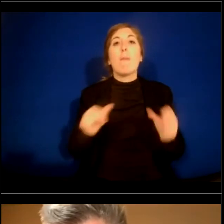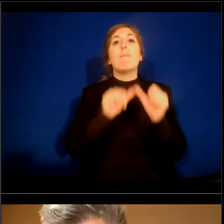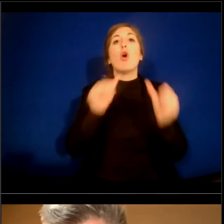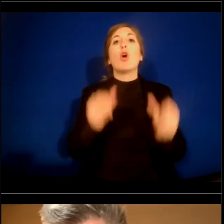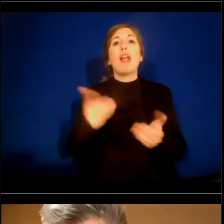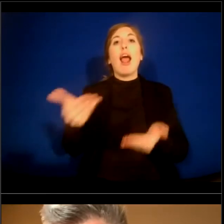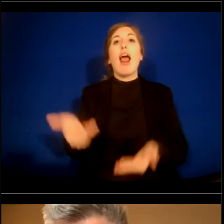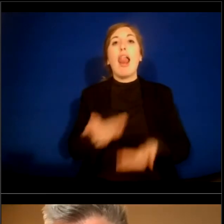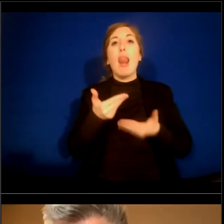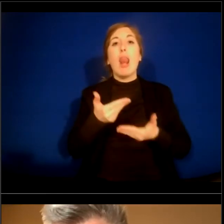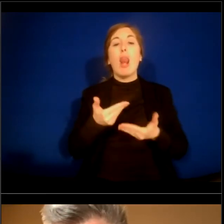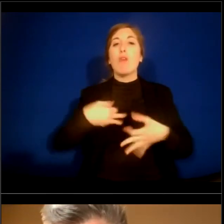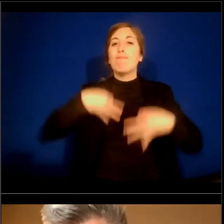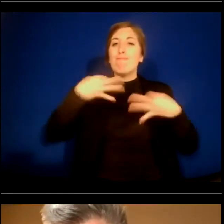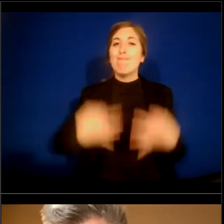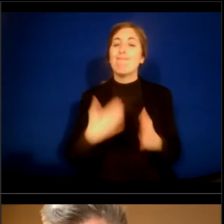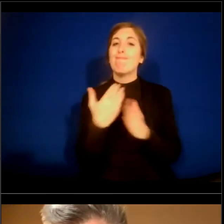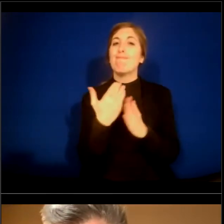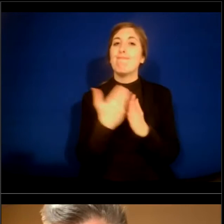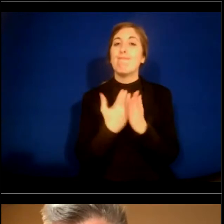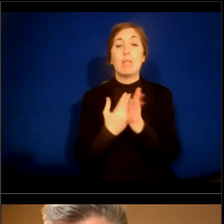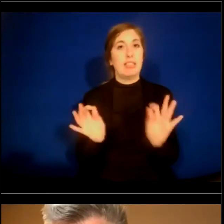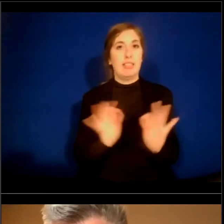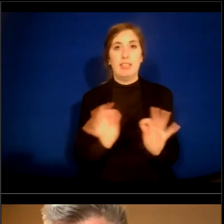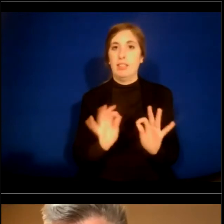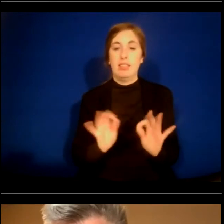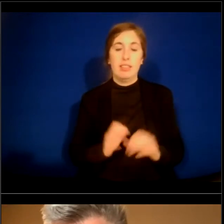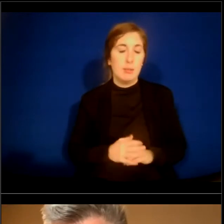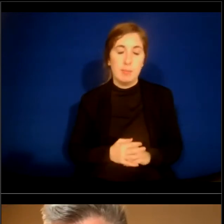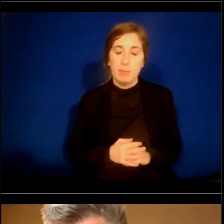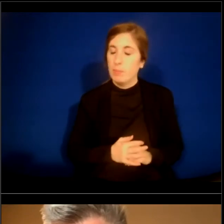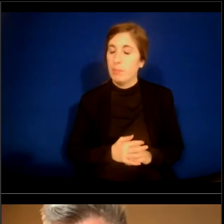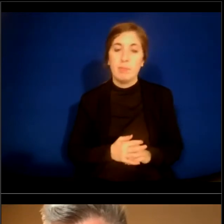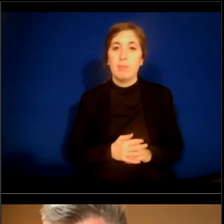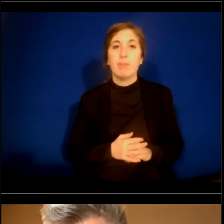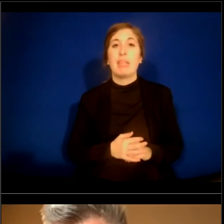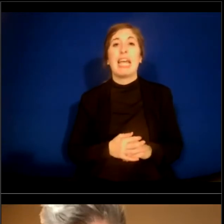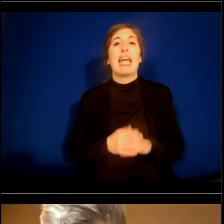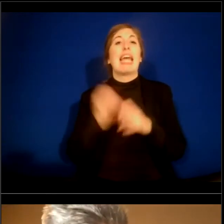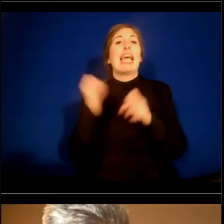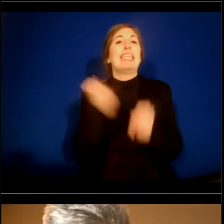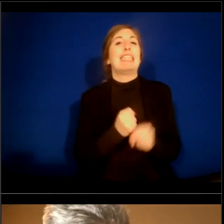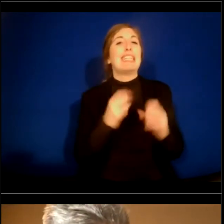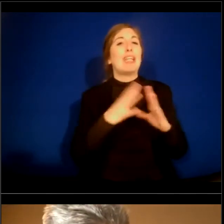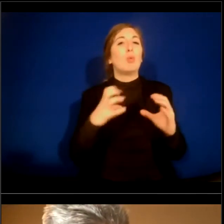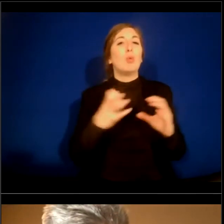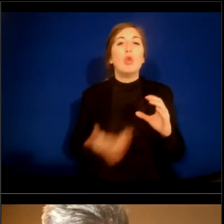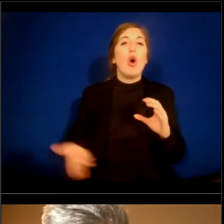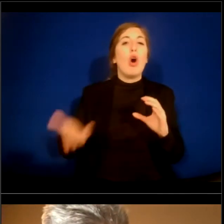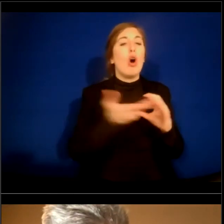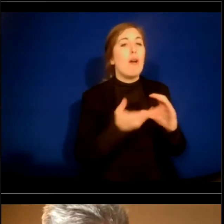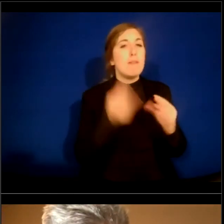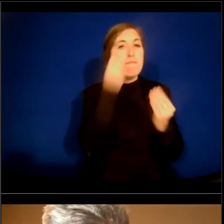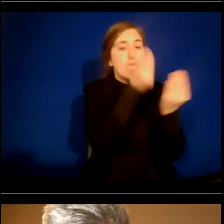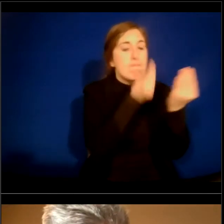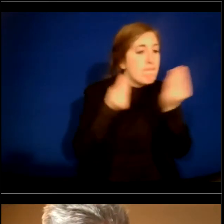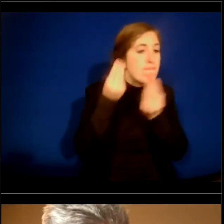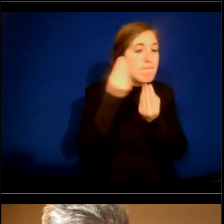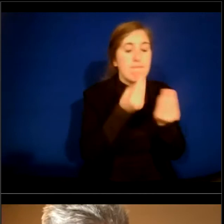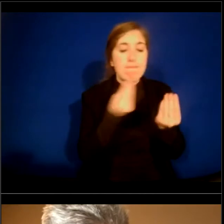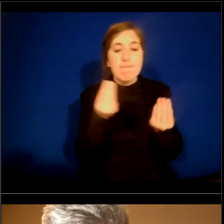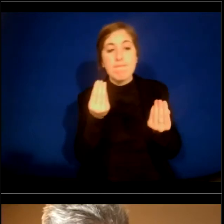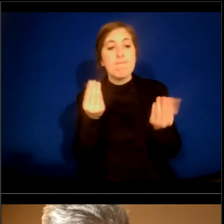accoglienza strutturato, no? Quindi si sta pensando, le istituzioni stanno dicendo che